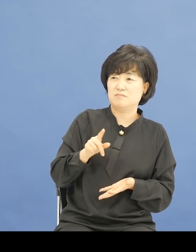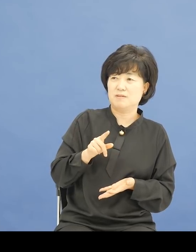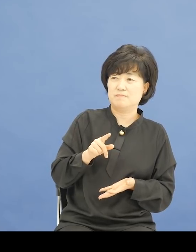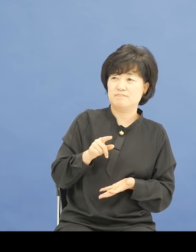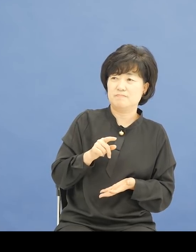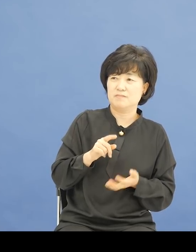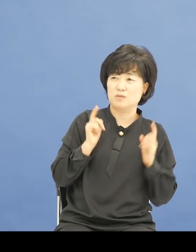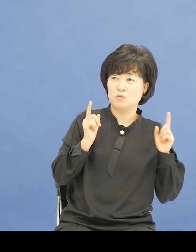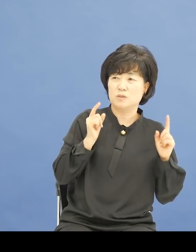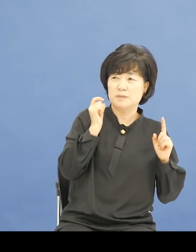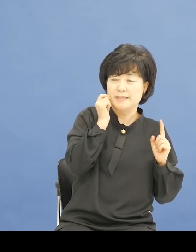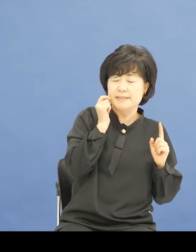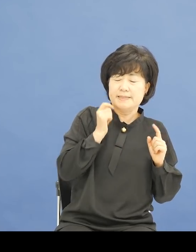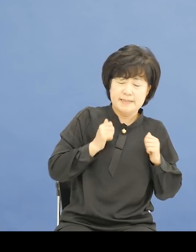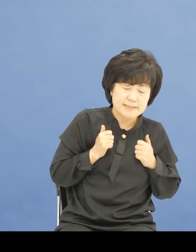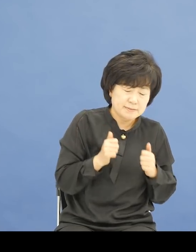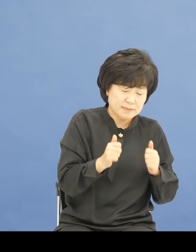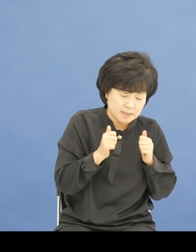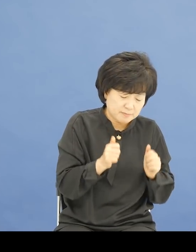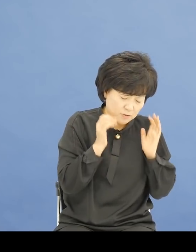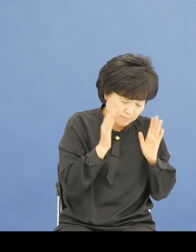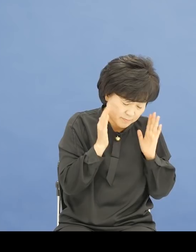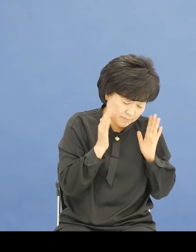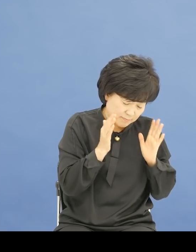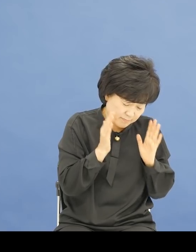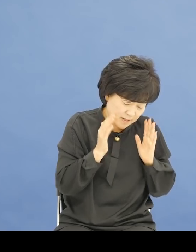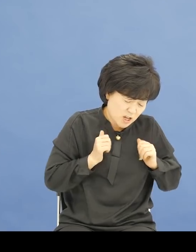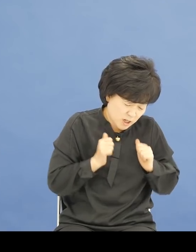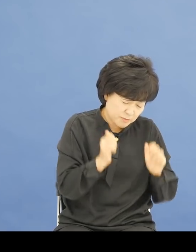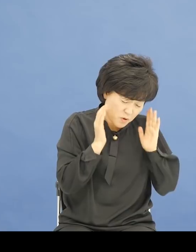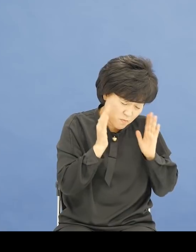참 열심히 했는데 성적이 너무 겸손해가지고